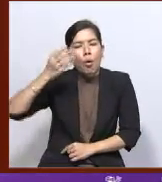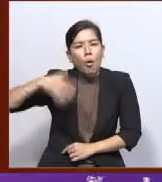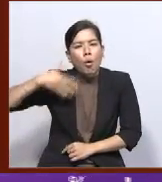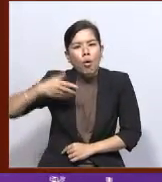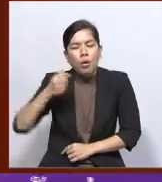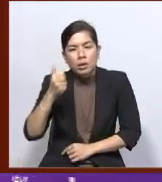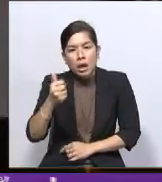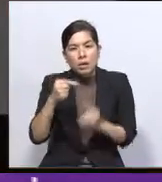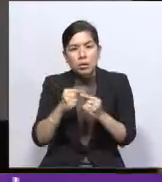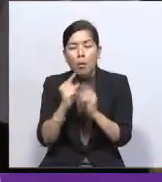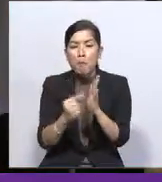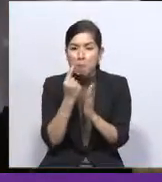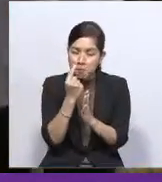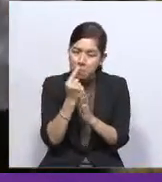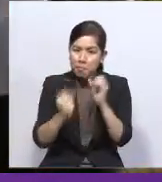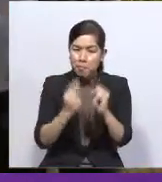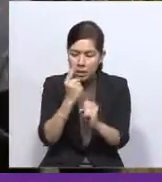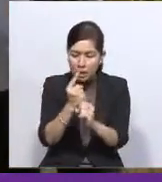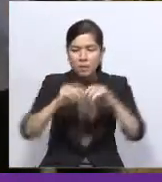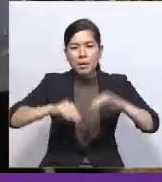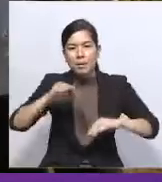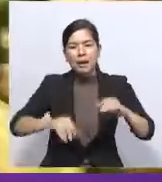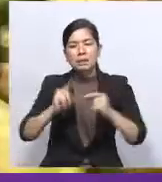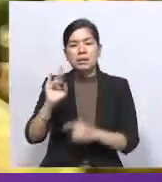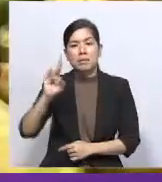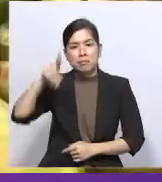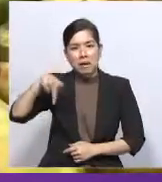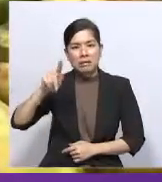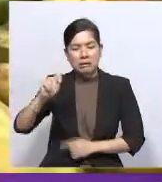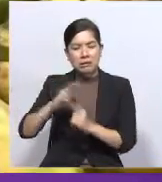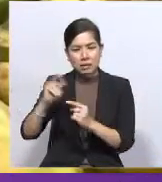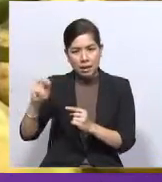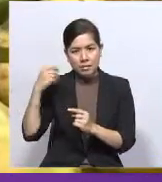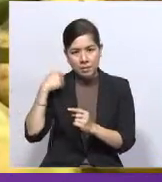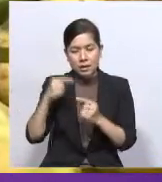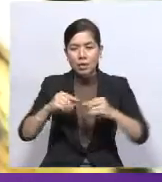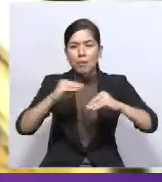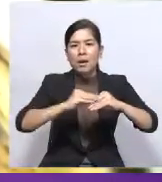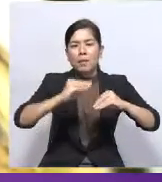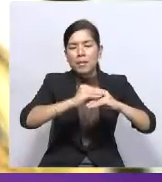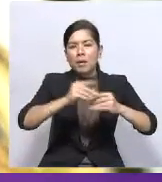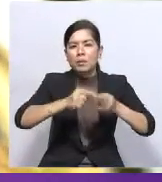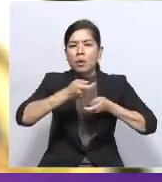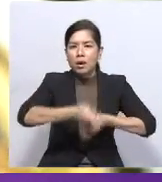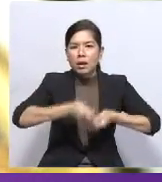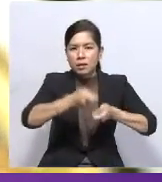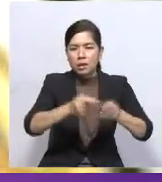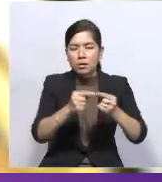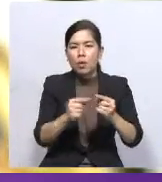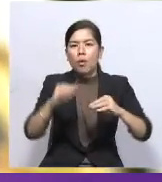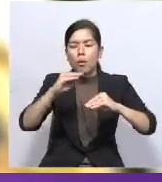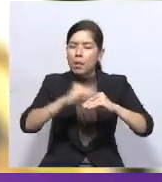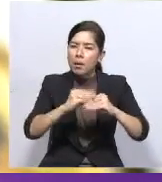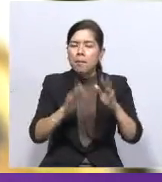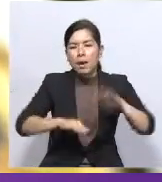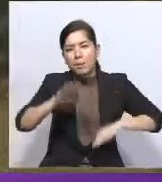1,700 ตันต่อปีโดยคาดว่าจะสามารถสร้างมูลค่าเพิ่มของผลผลิตเกษตรกรมากกว่า199ล้านบาท